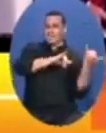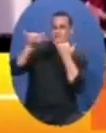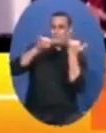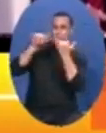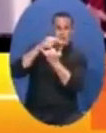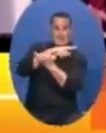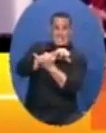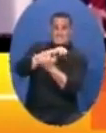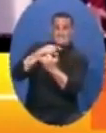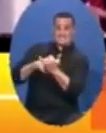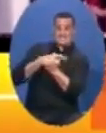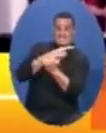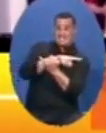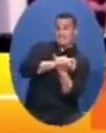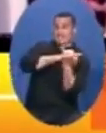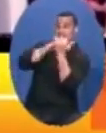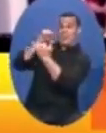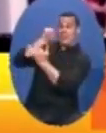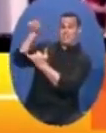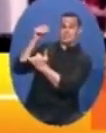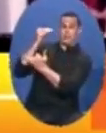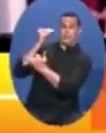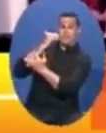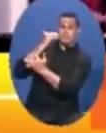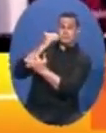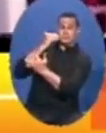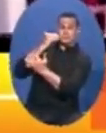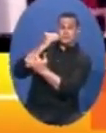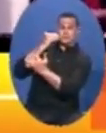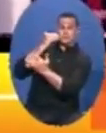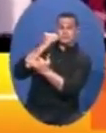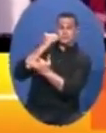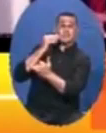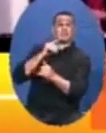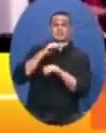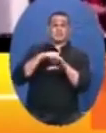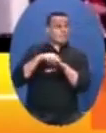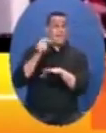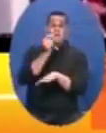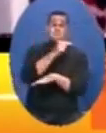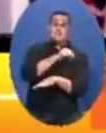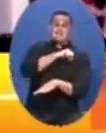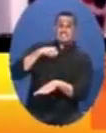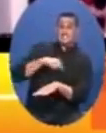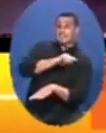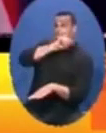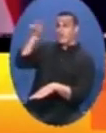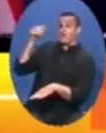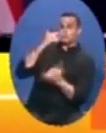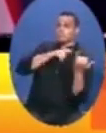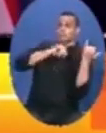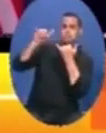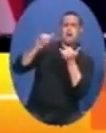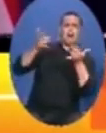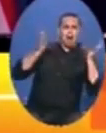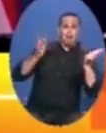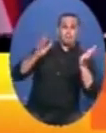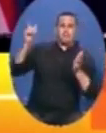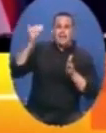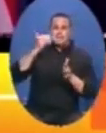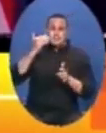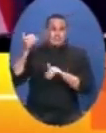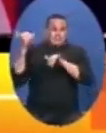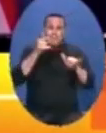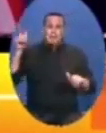הברית מסין גדול הרבה יותר היבוא האמריקאי לסין. סליחה, היבוא מסין לארצות הברית הרבה יותר גדול מאשר היבוא מארצות